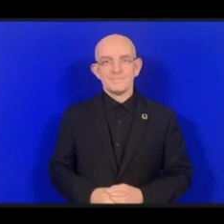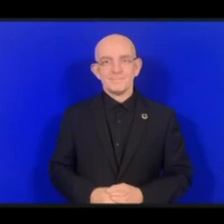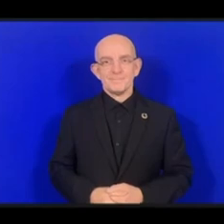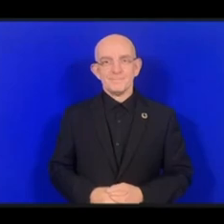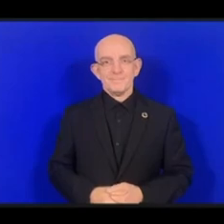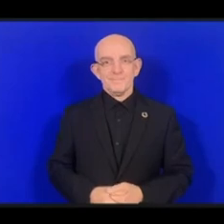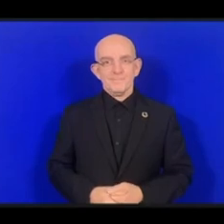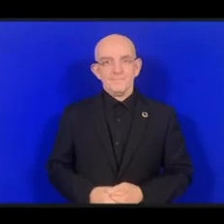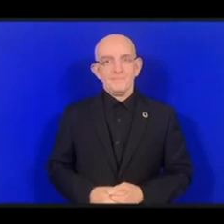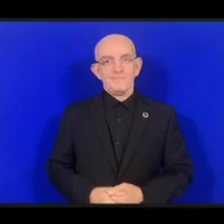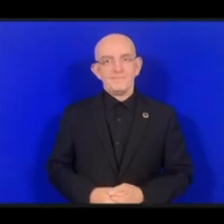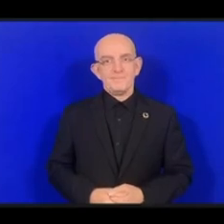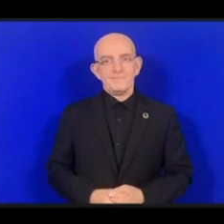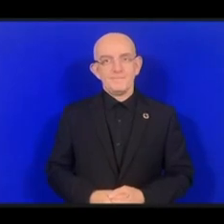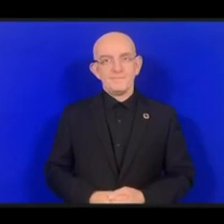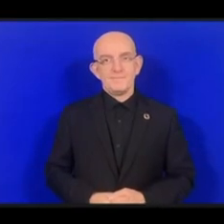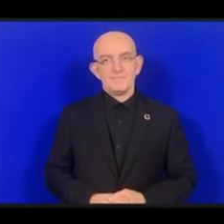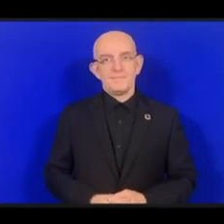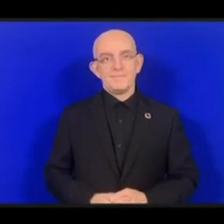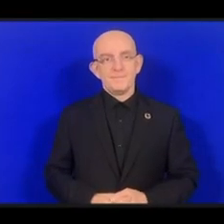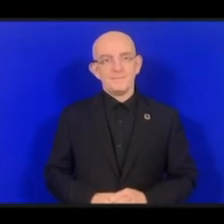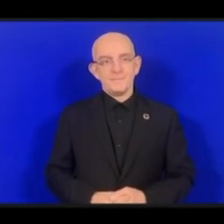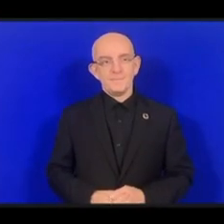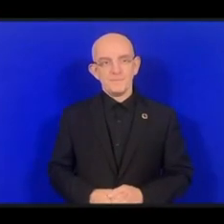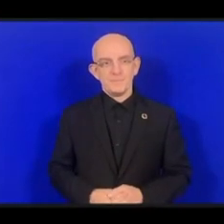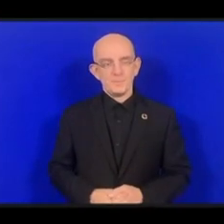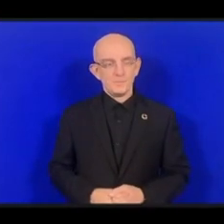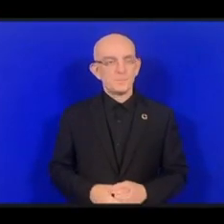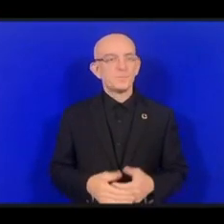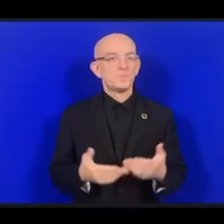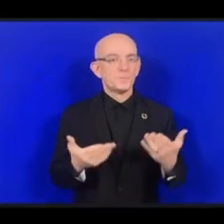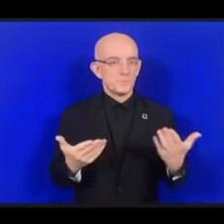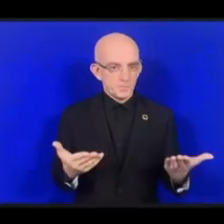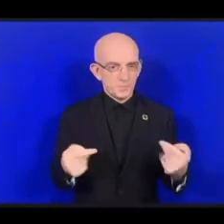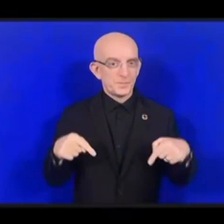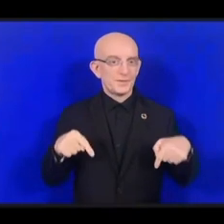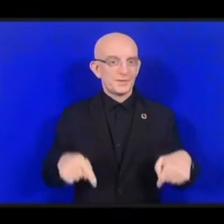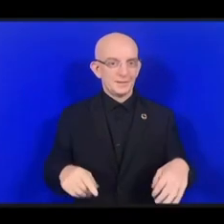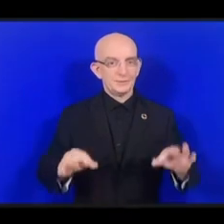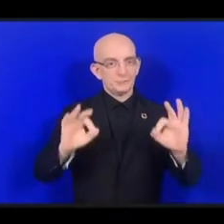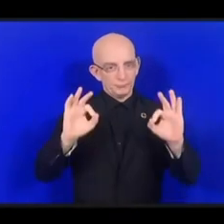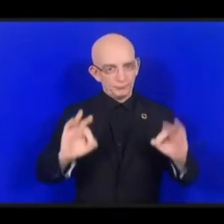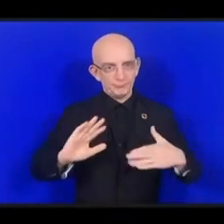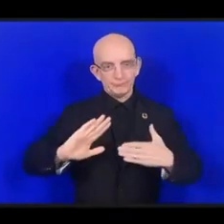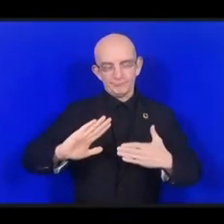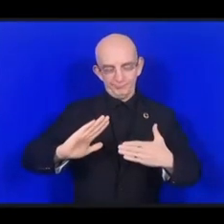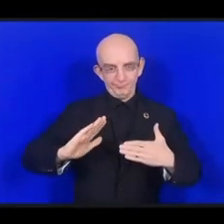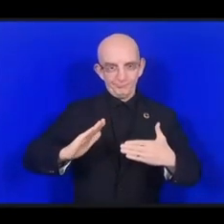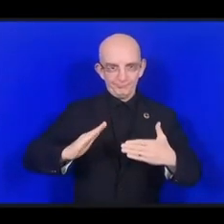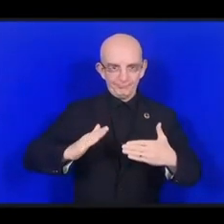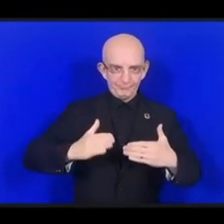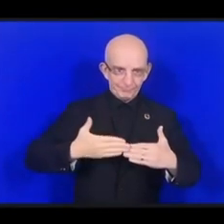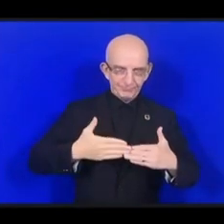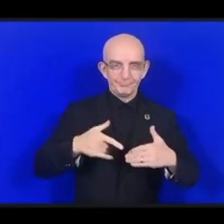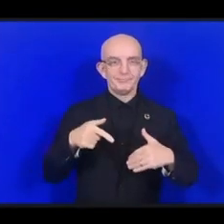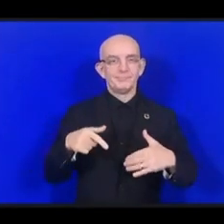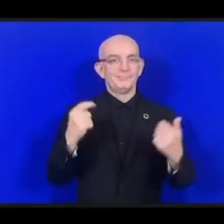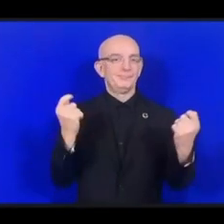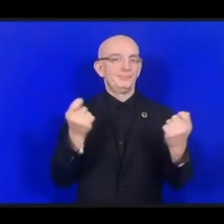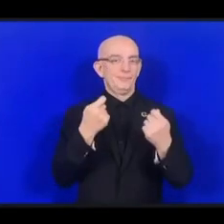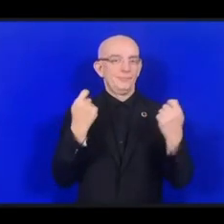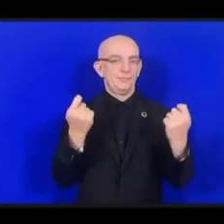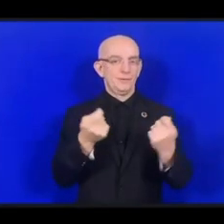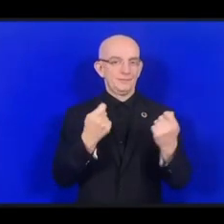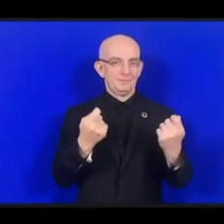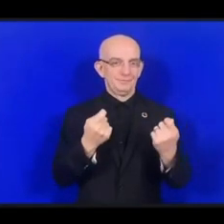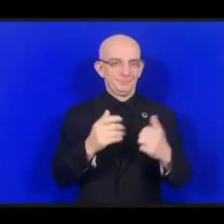ايها المندوبون الكرام نحن الان نقترب من نهايه الحفل الختامي اسمحوا